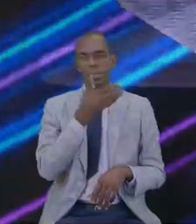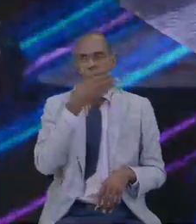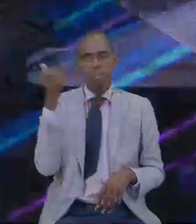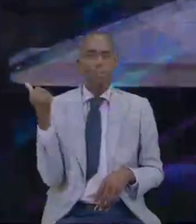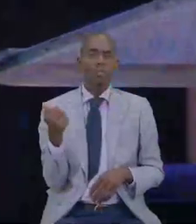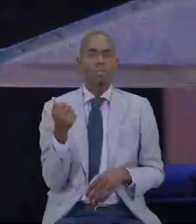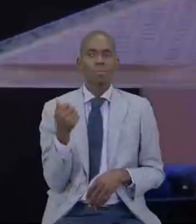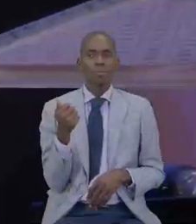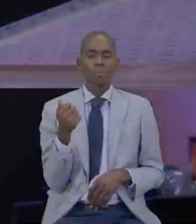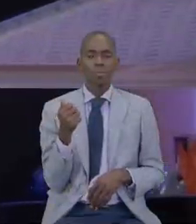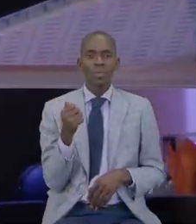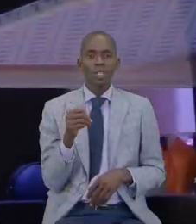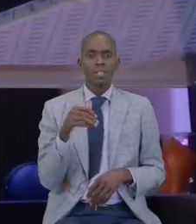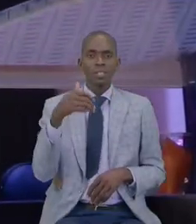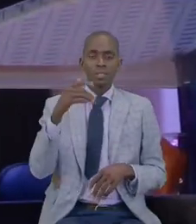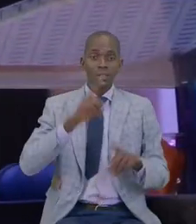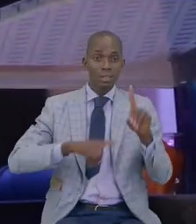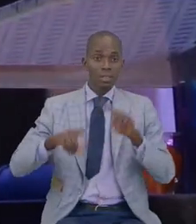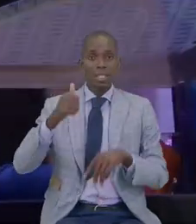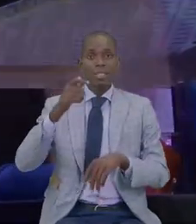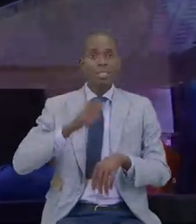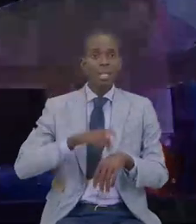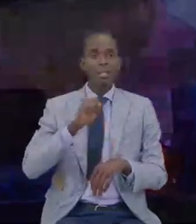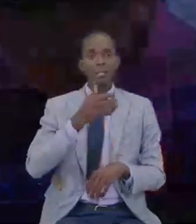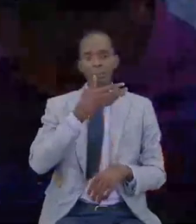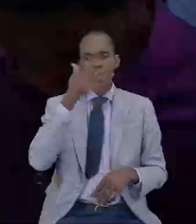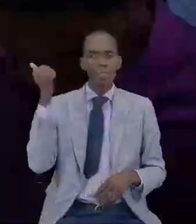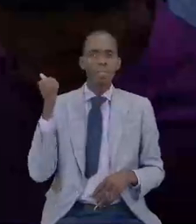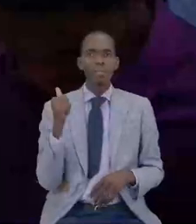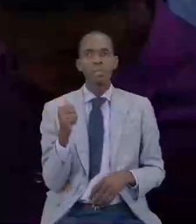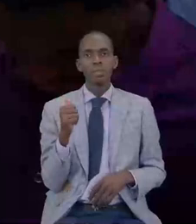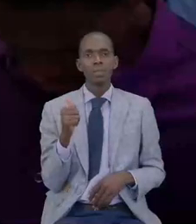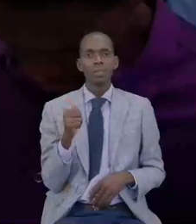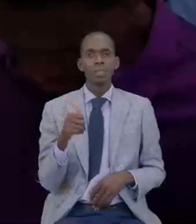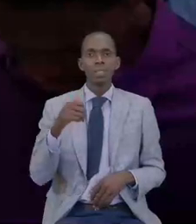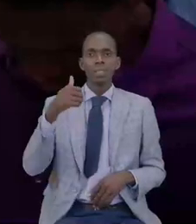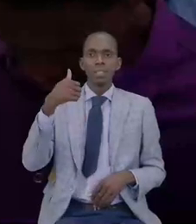Lis-le dans ta Bible. Lis-le pour toi-même.